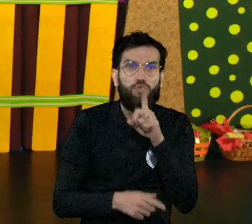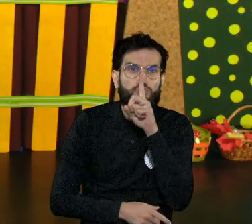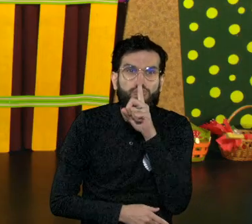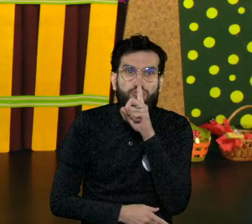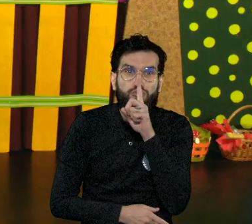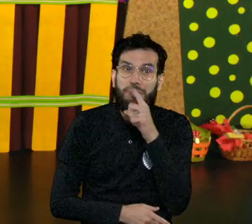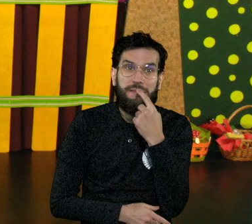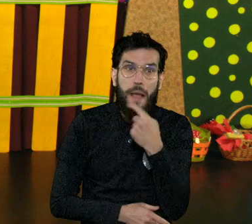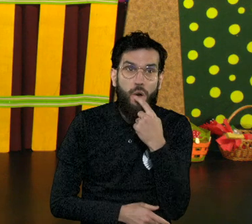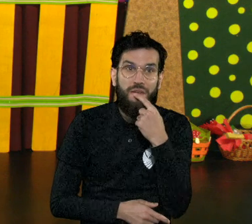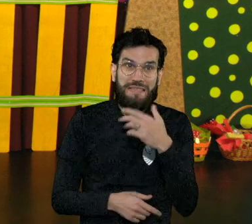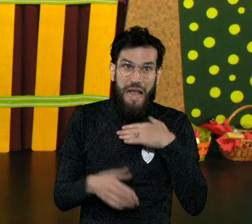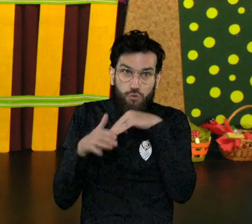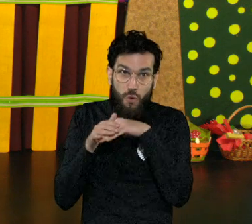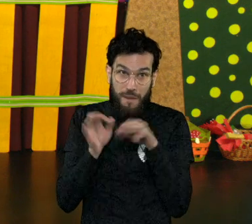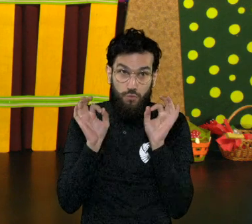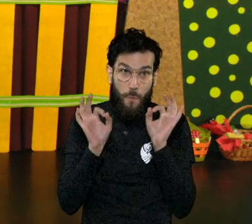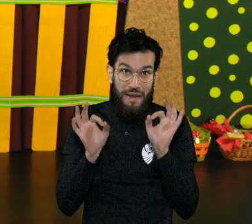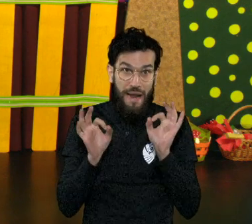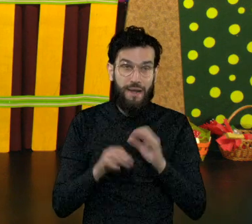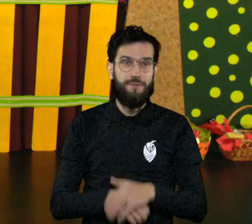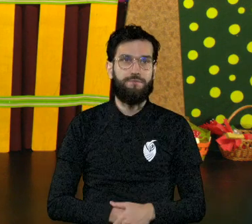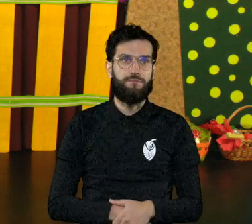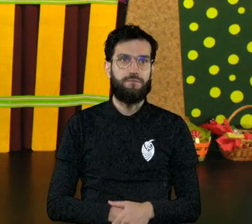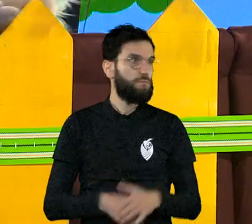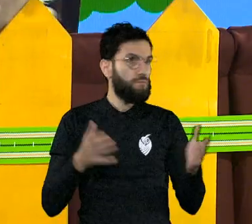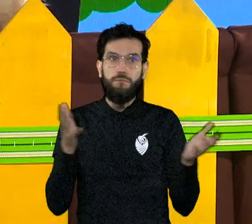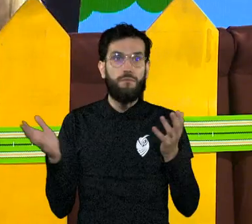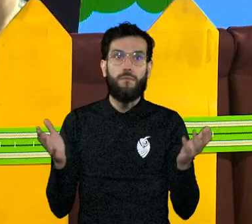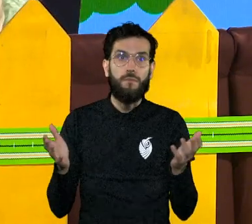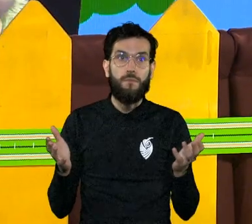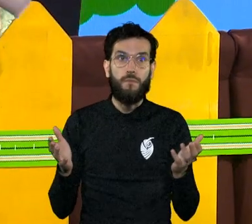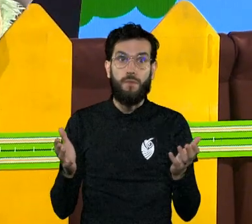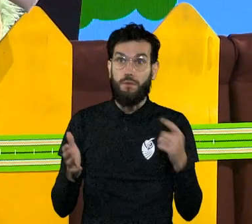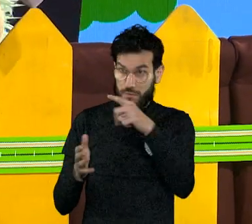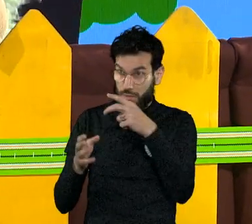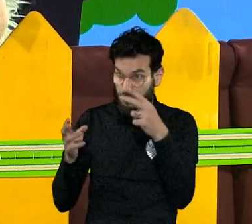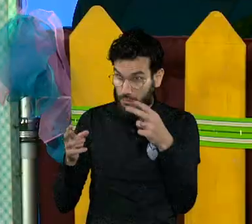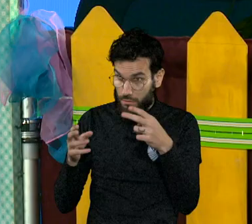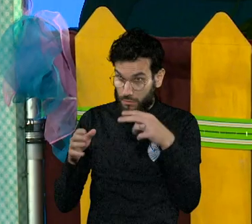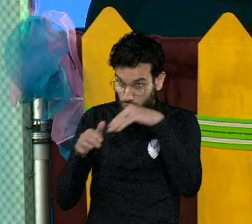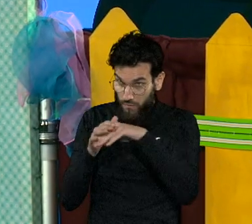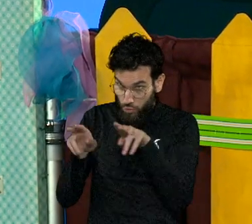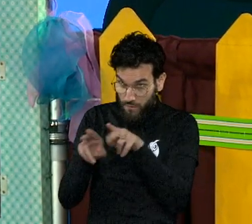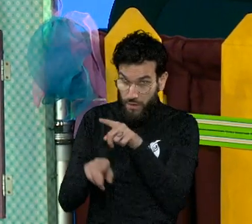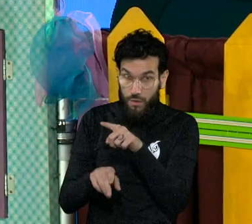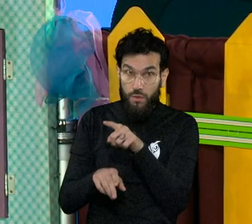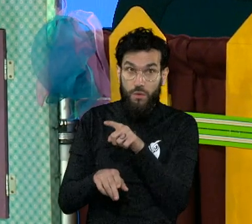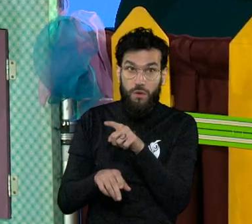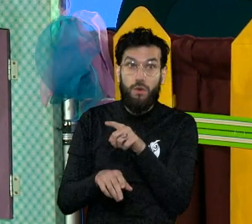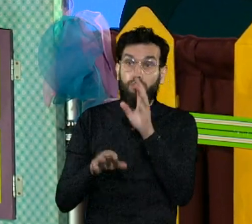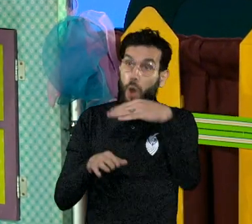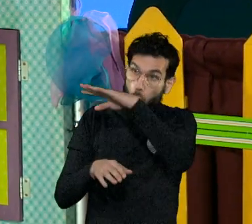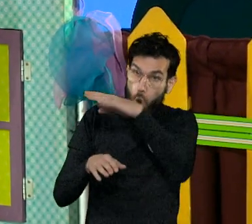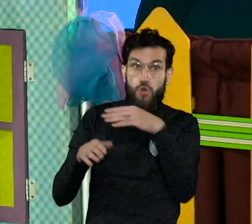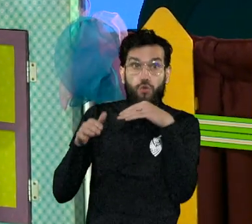ma. No, dobre, tak bej sa schovať. Dobre. Miau? Múrko, schováva sa pred Haničkou? Miau. No, tak bej sa schovať,